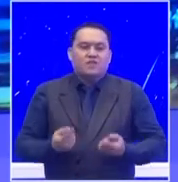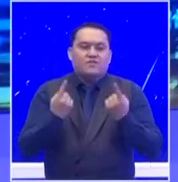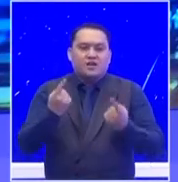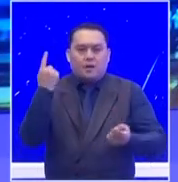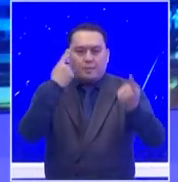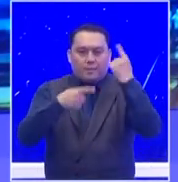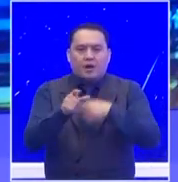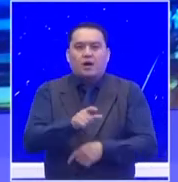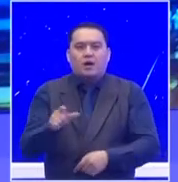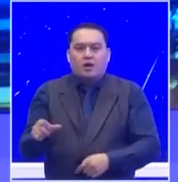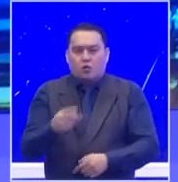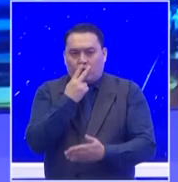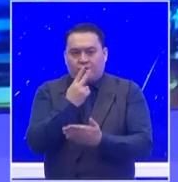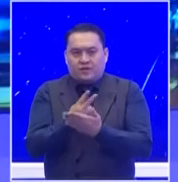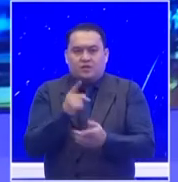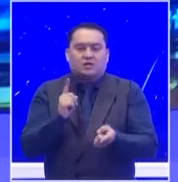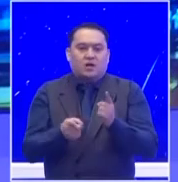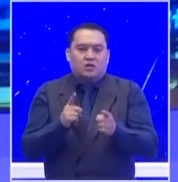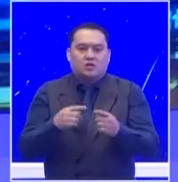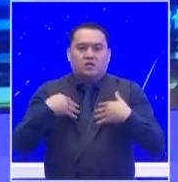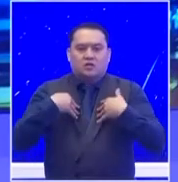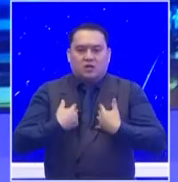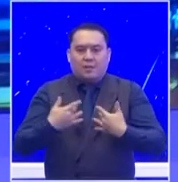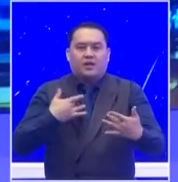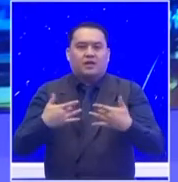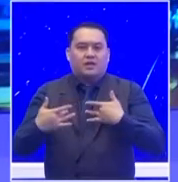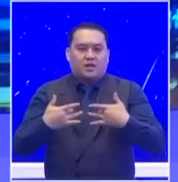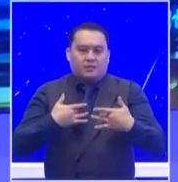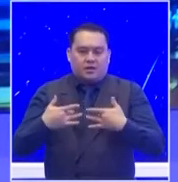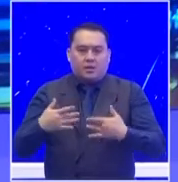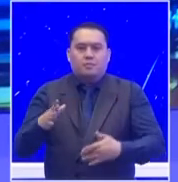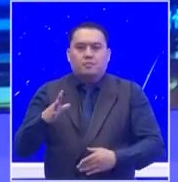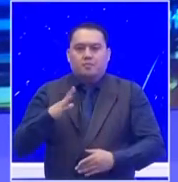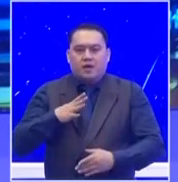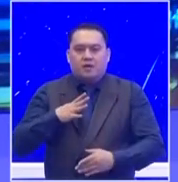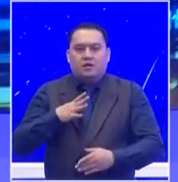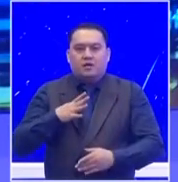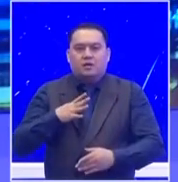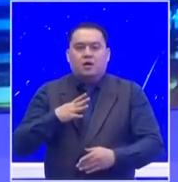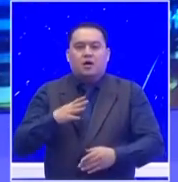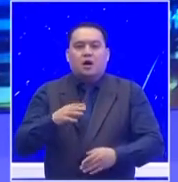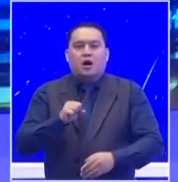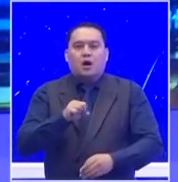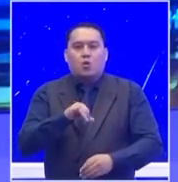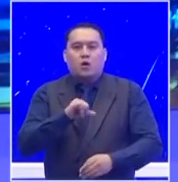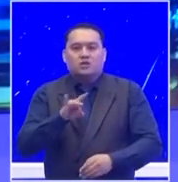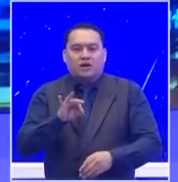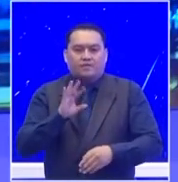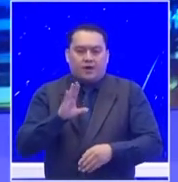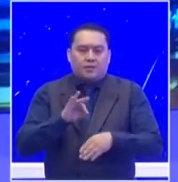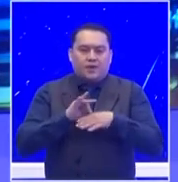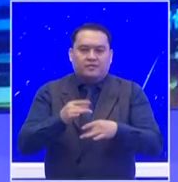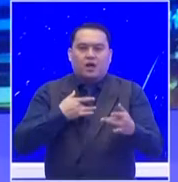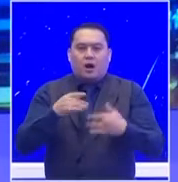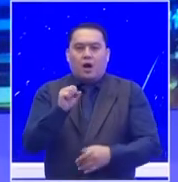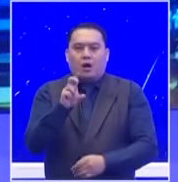поэта казахских степей воочию. Впервые в драматическом театре имени Бекенримовой по одноименному роману Мухтара Ауэзова прошел спектакль